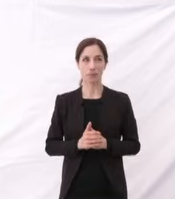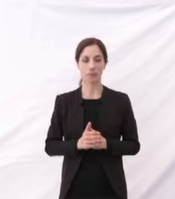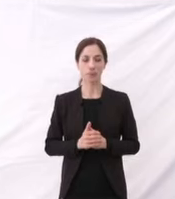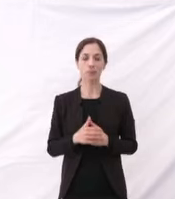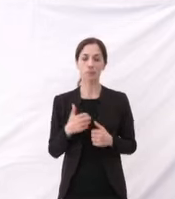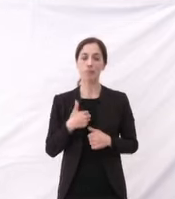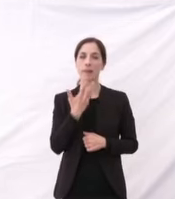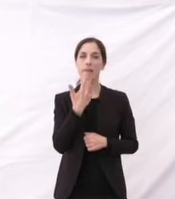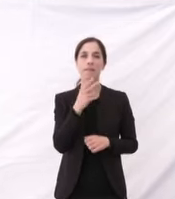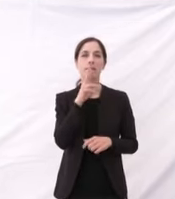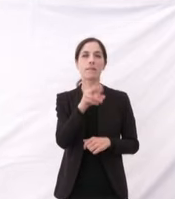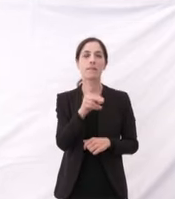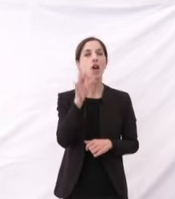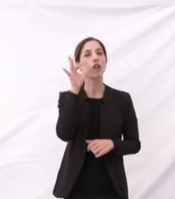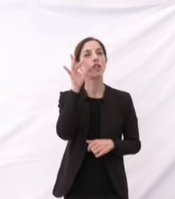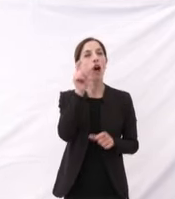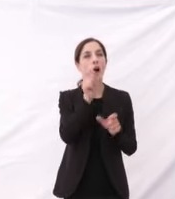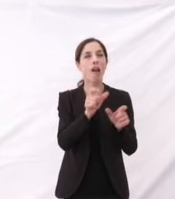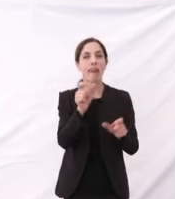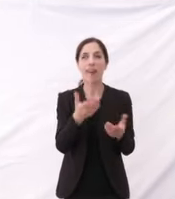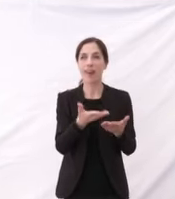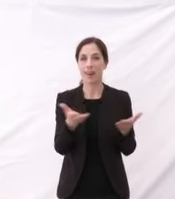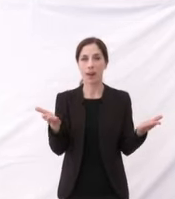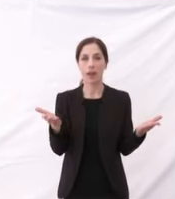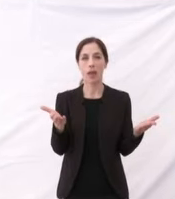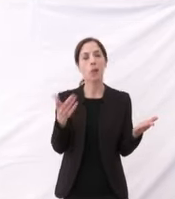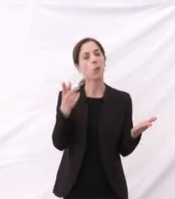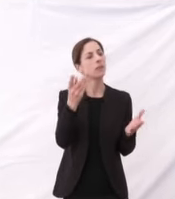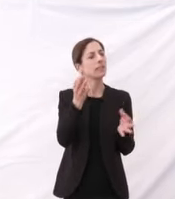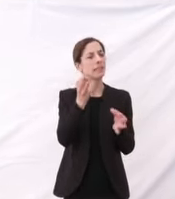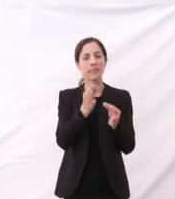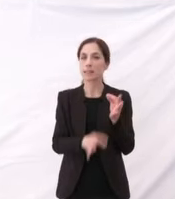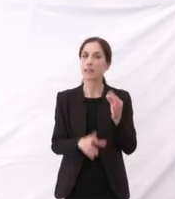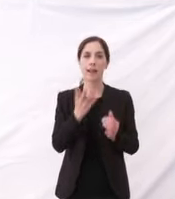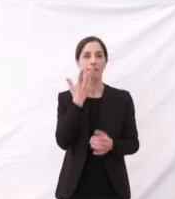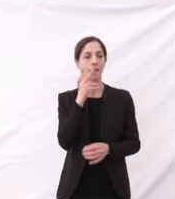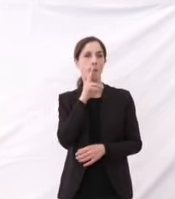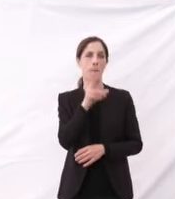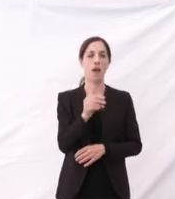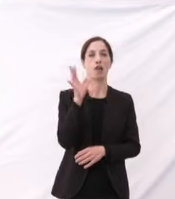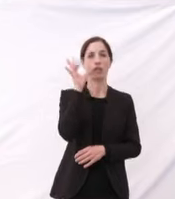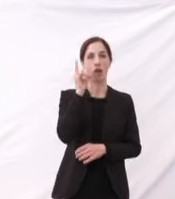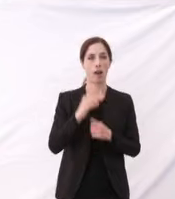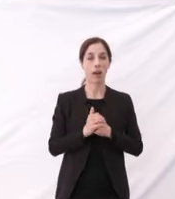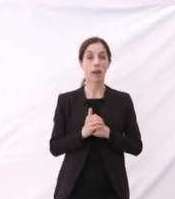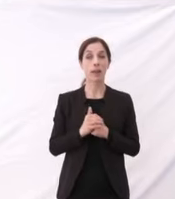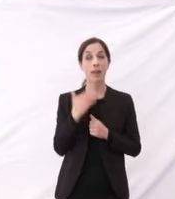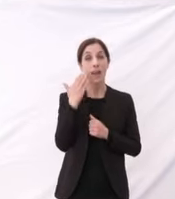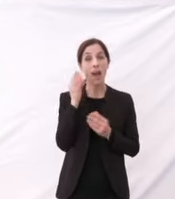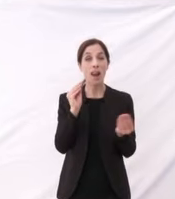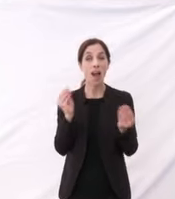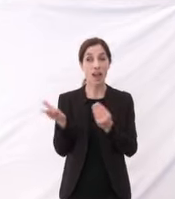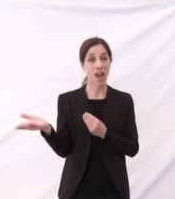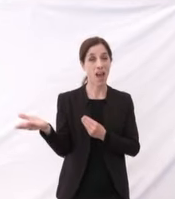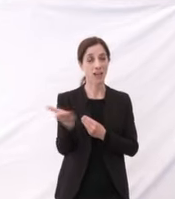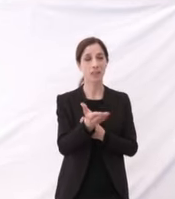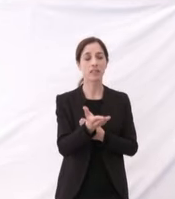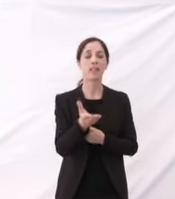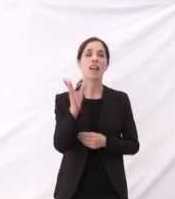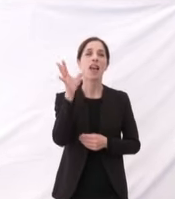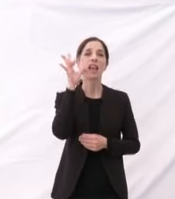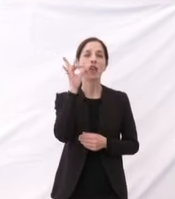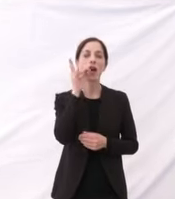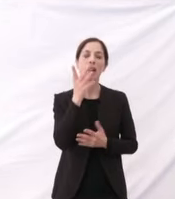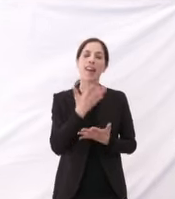Vorrei parlare delle donne, per un istante delle donne. Ragazzi, le donne sono